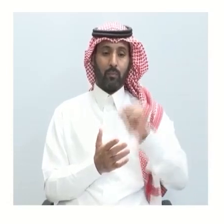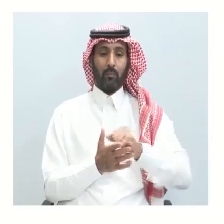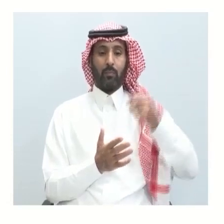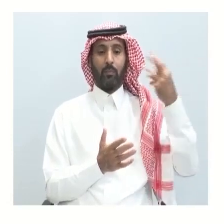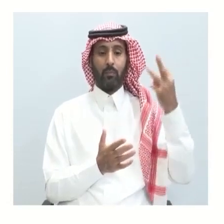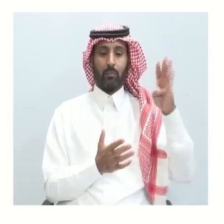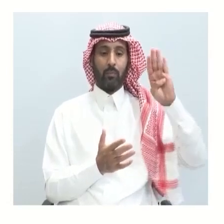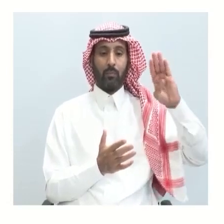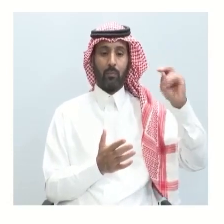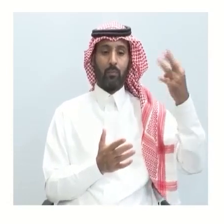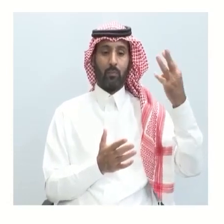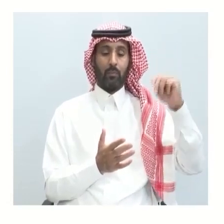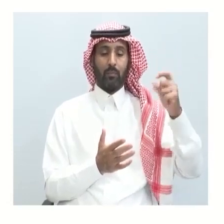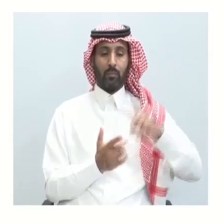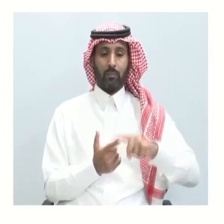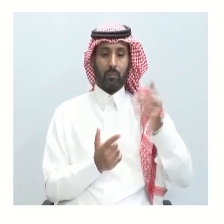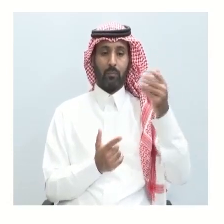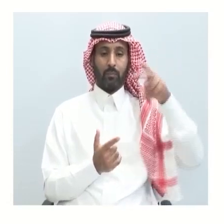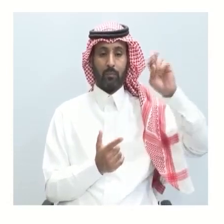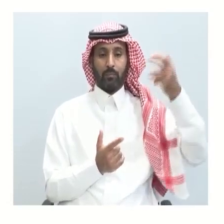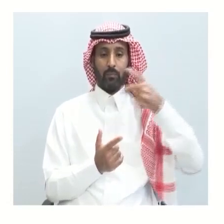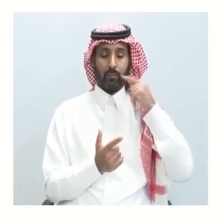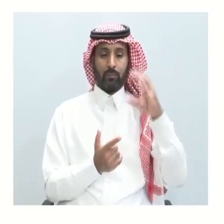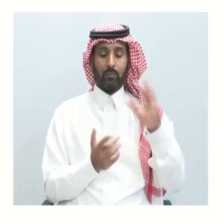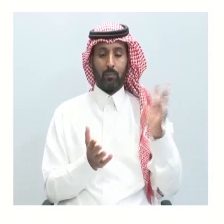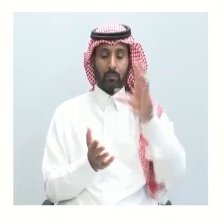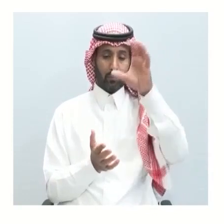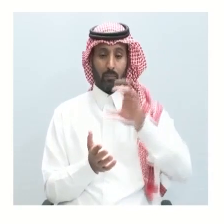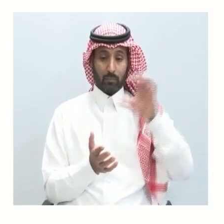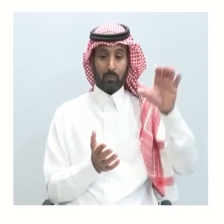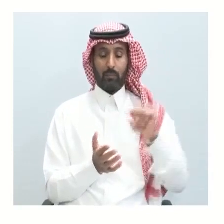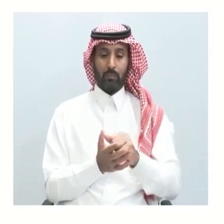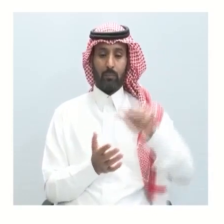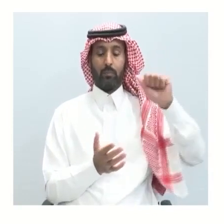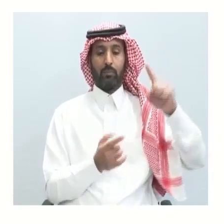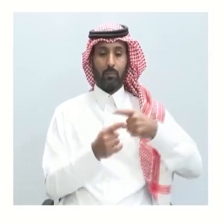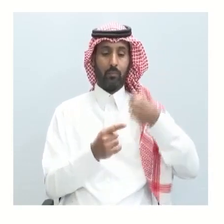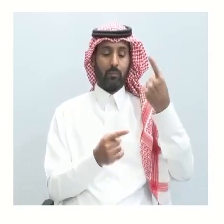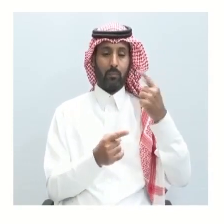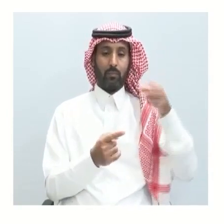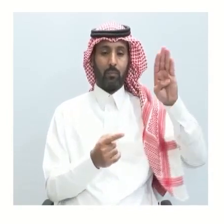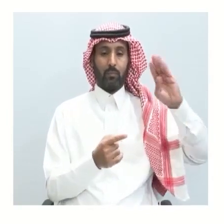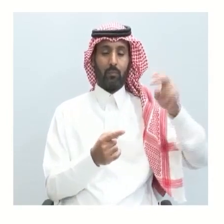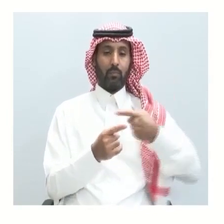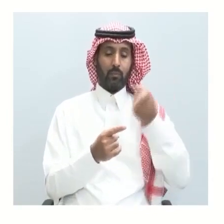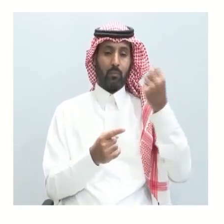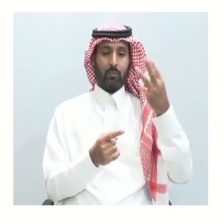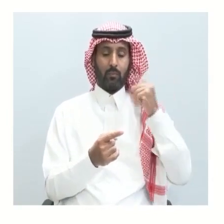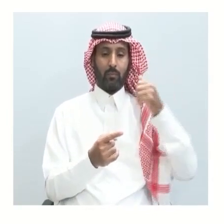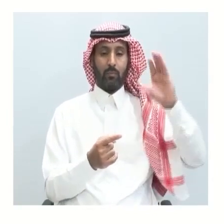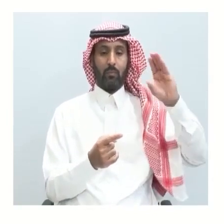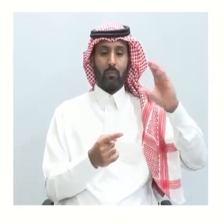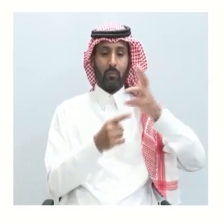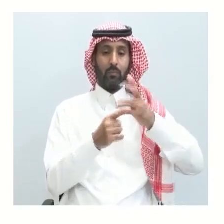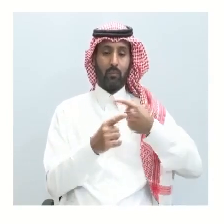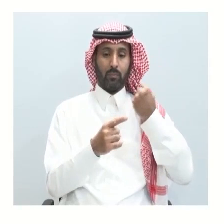بالهيدروجين، والمادة C بالنشادر. كذلك المعاملات المرفوعة A تساوي 1 وال B تساوي 3 وال C